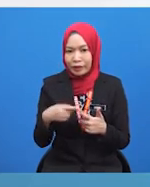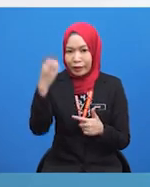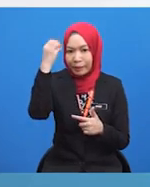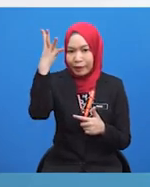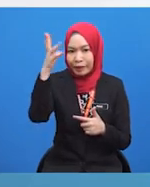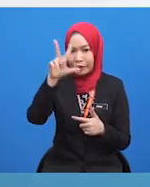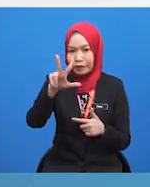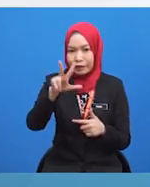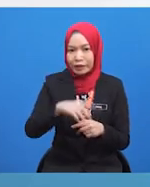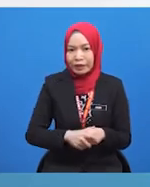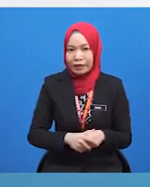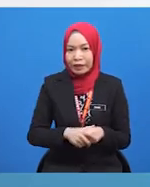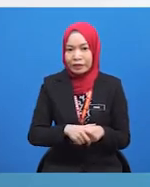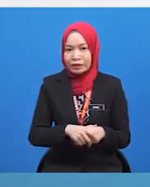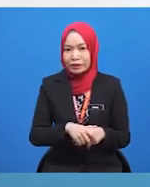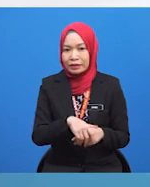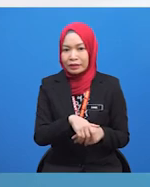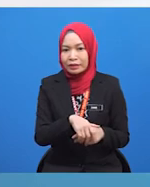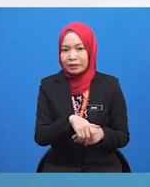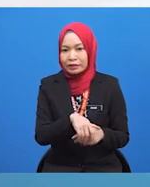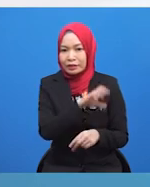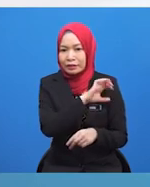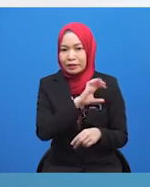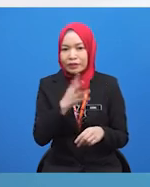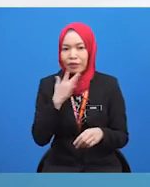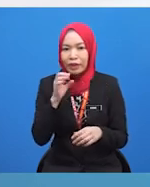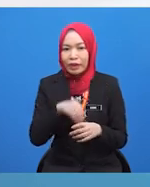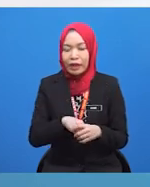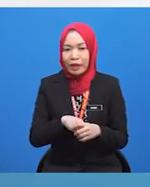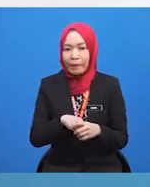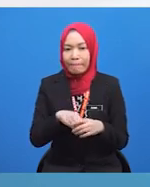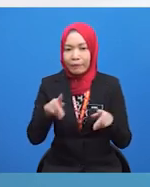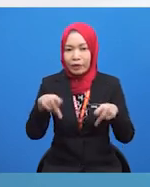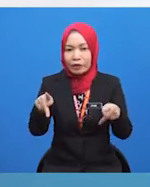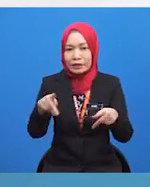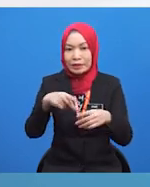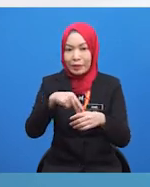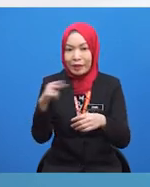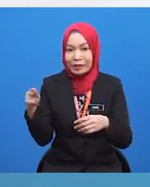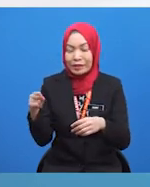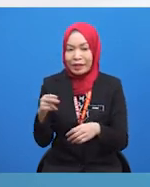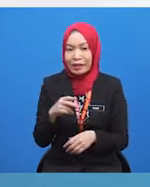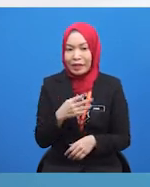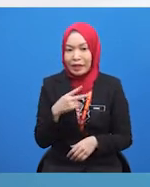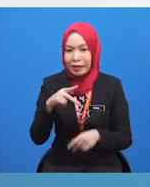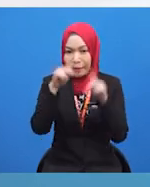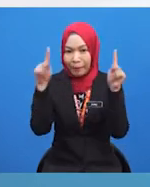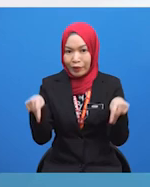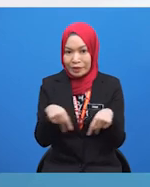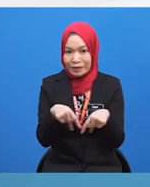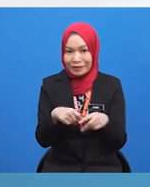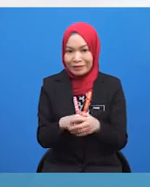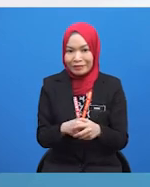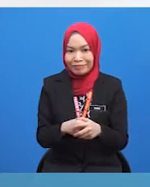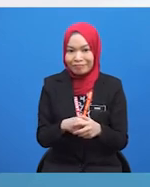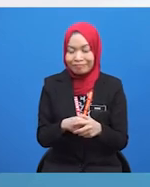Nyatakan 3 komponen warna dalam proses penghasilan poster. Bagus murid-murid.